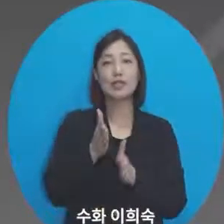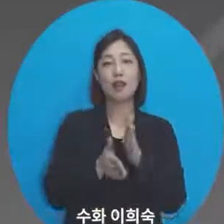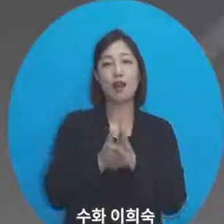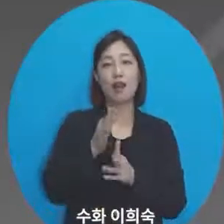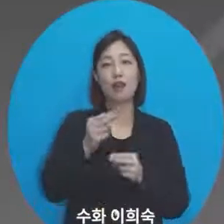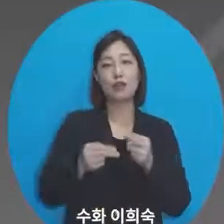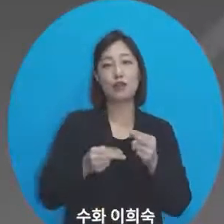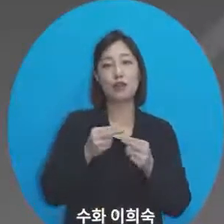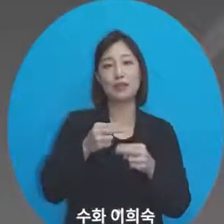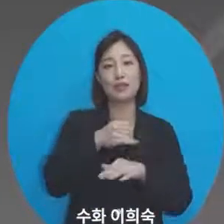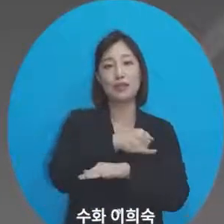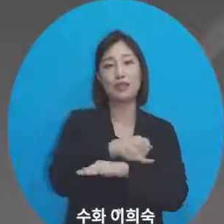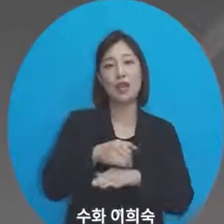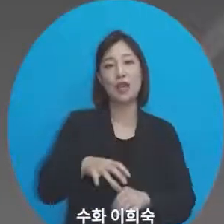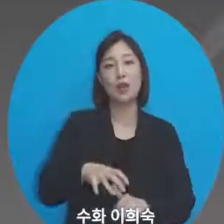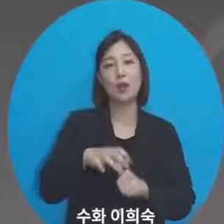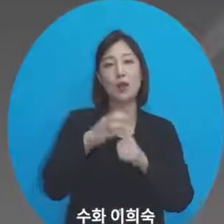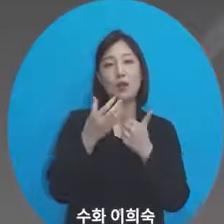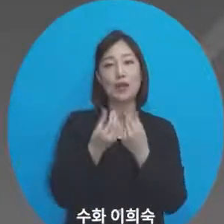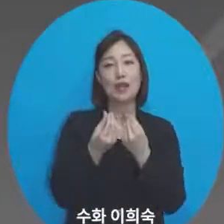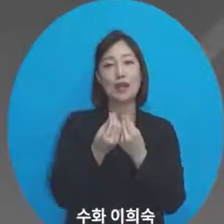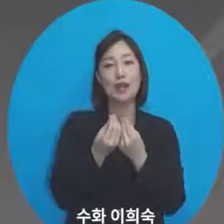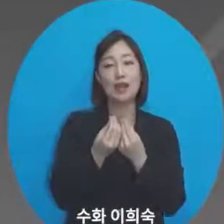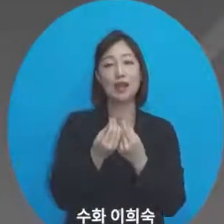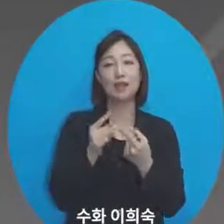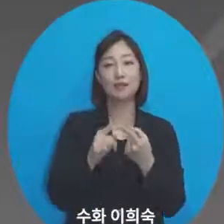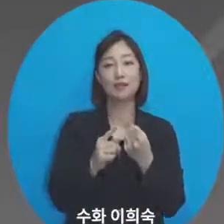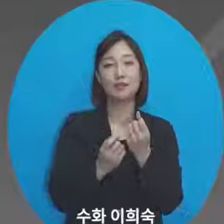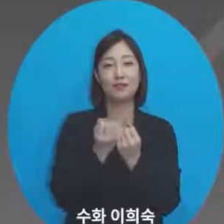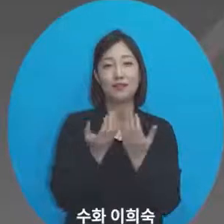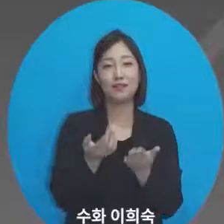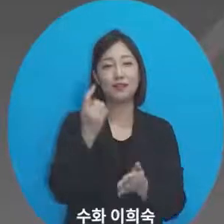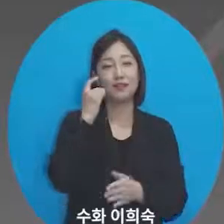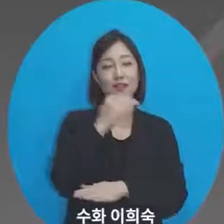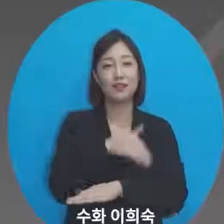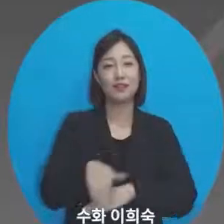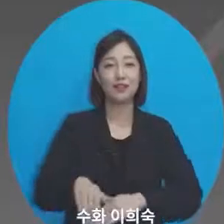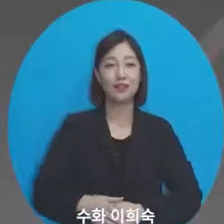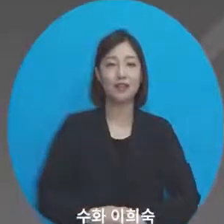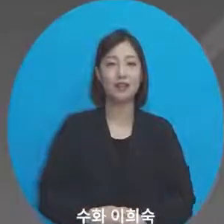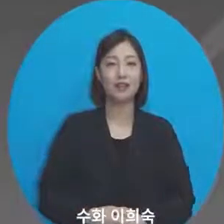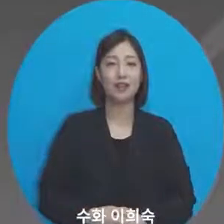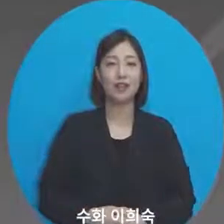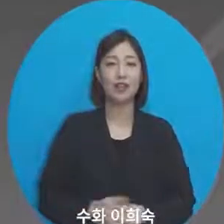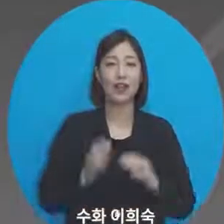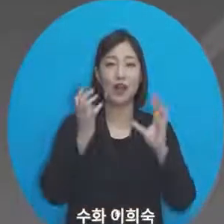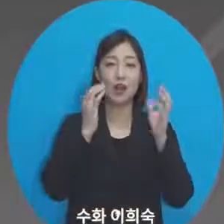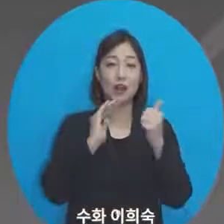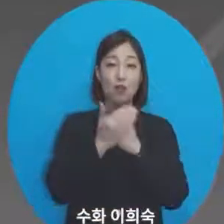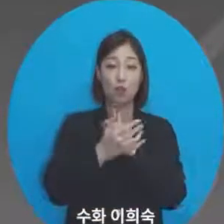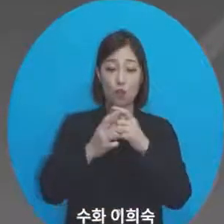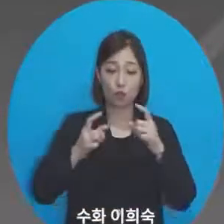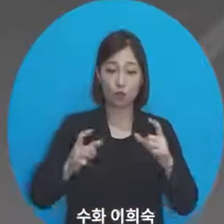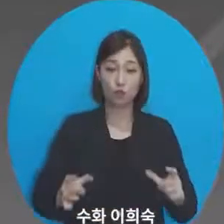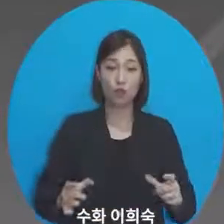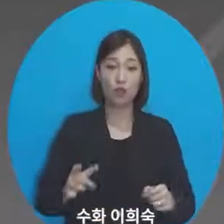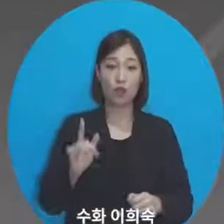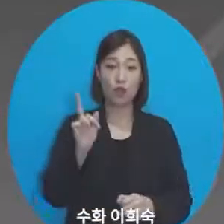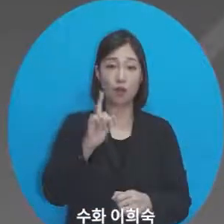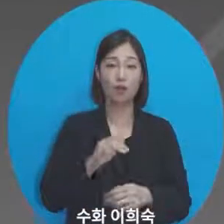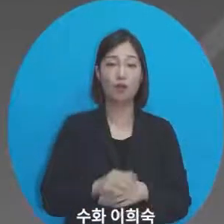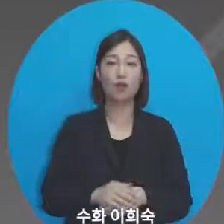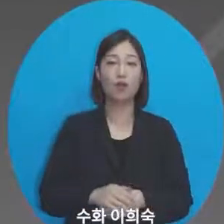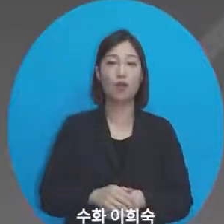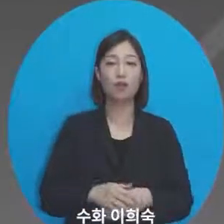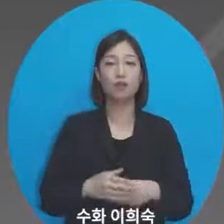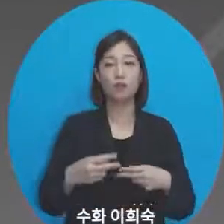어떤 유니버셜 디자인의 원리를 담고 있는지 함께 알아보도록 하겠습니다. 네, 어린이 보호구역은 교통약자